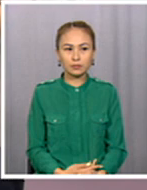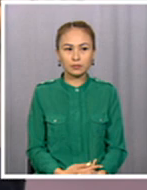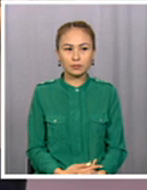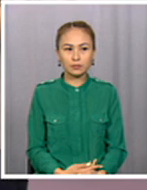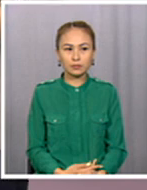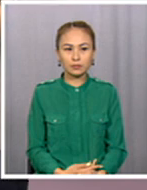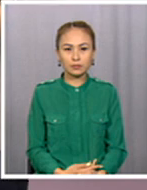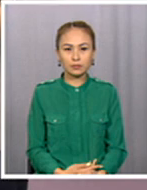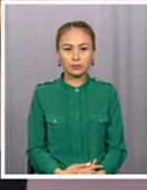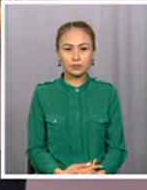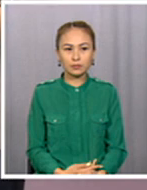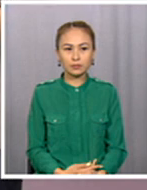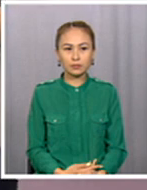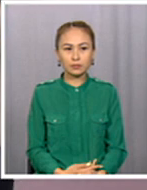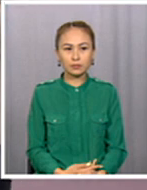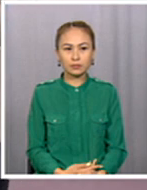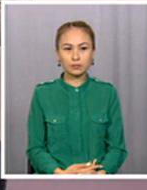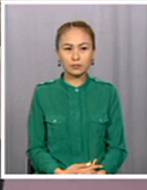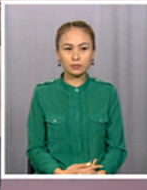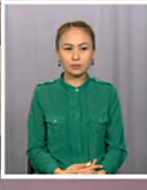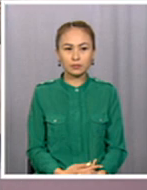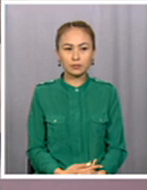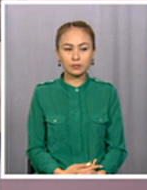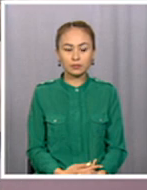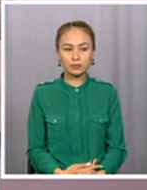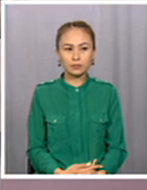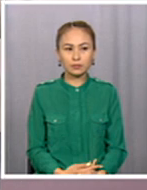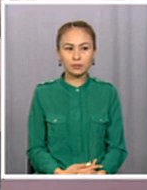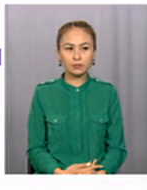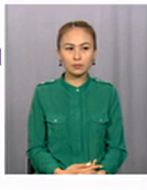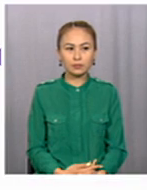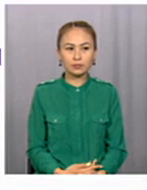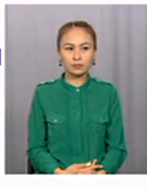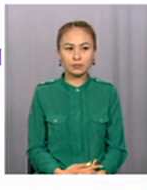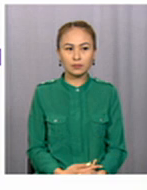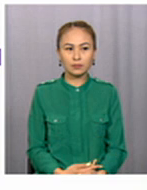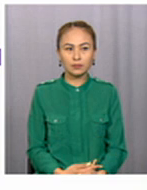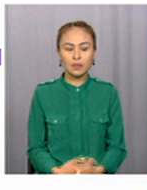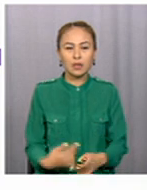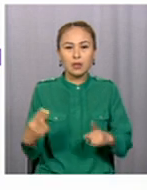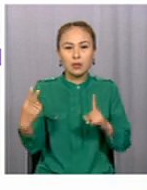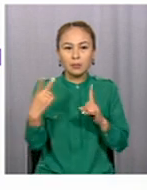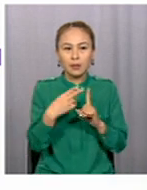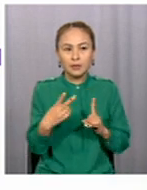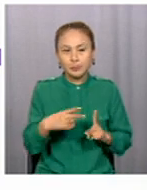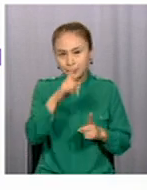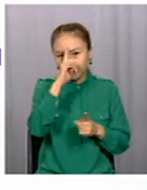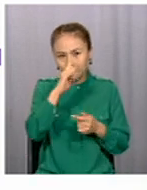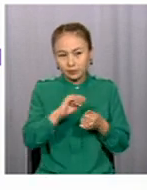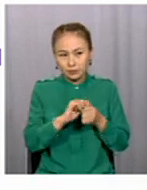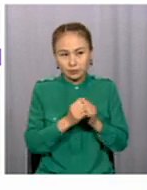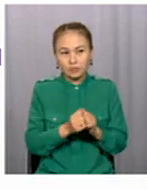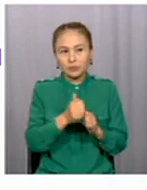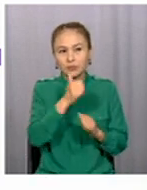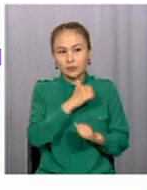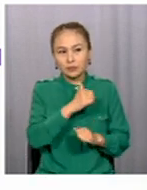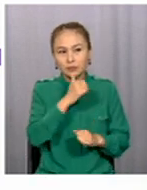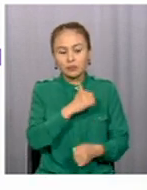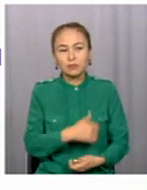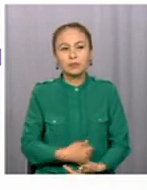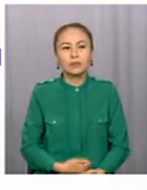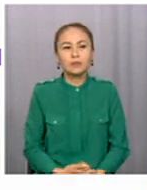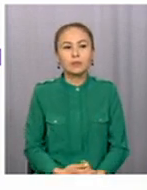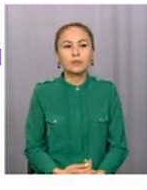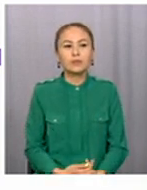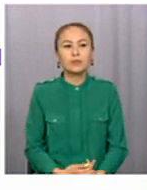Келесі жаттығуға назар аударыңдар. 25-ші жаттығу. Мақалды жатқа жаз. Қаны бірге